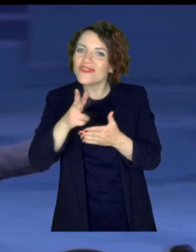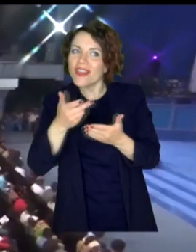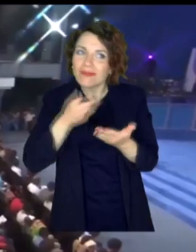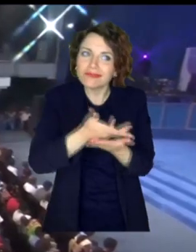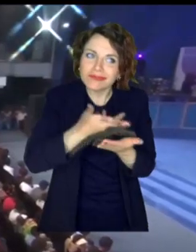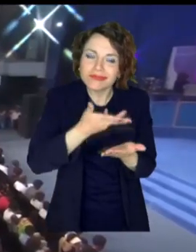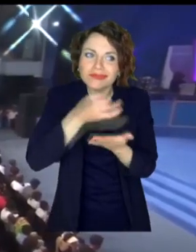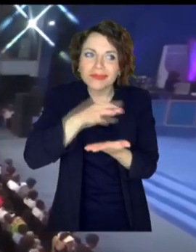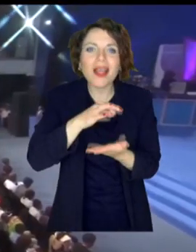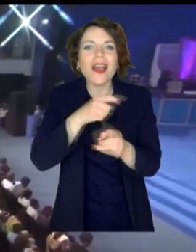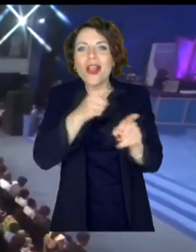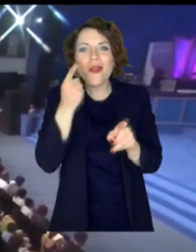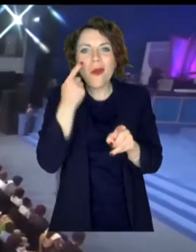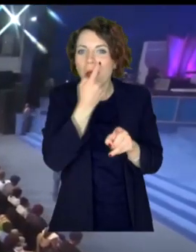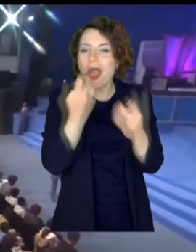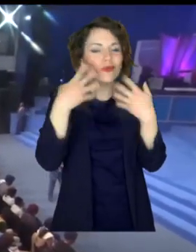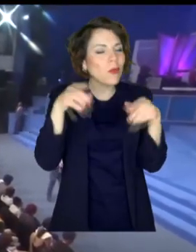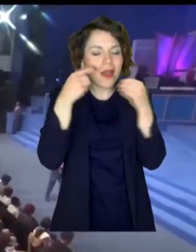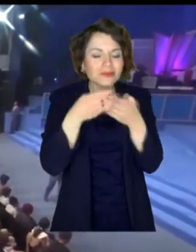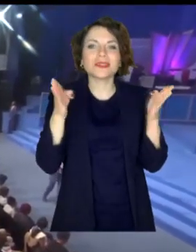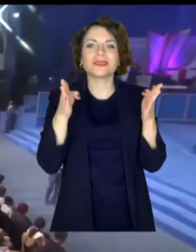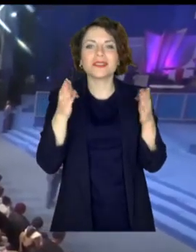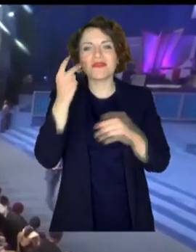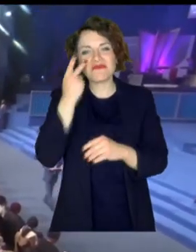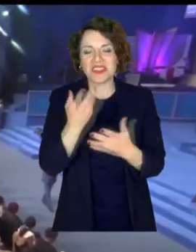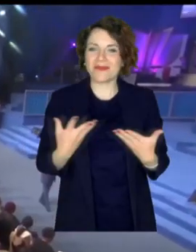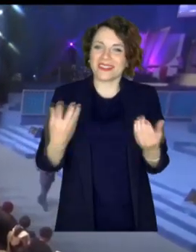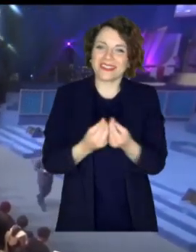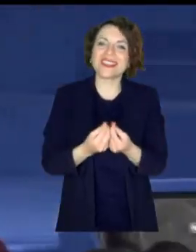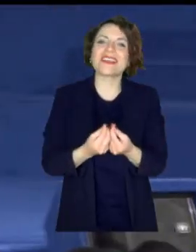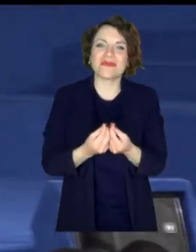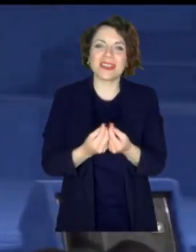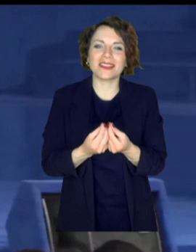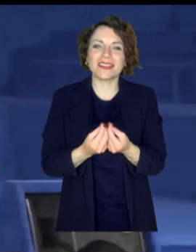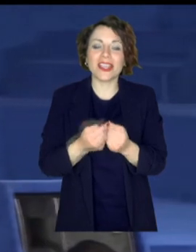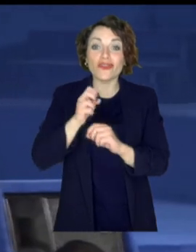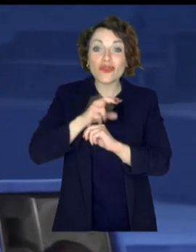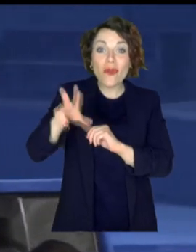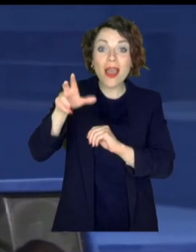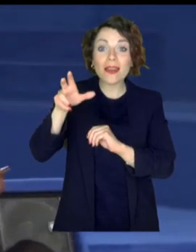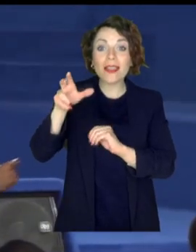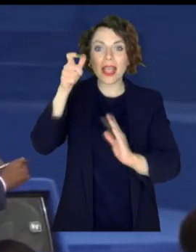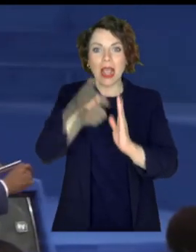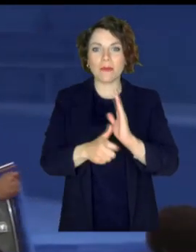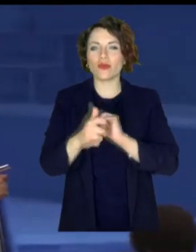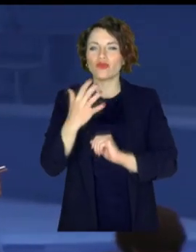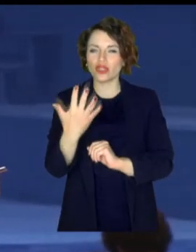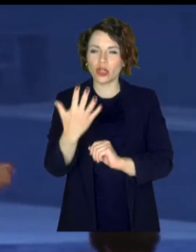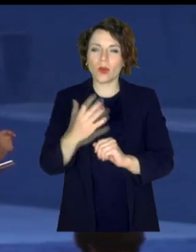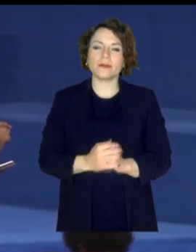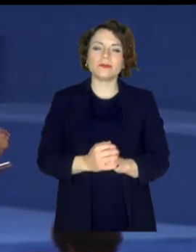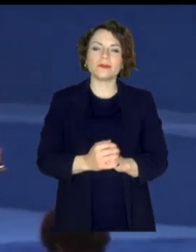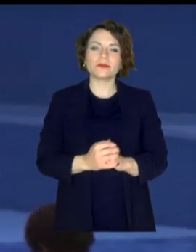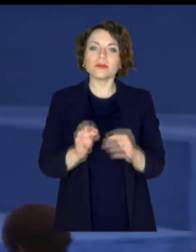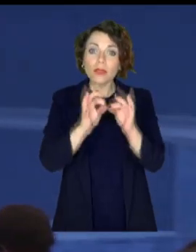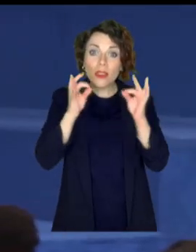si aprono. Ora andate alla prima epistola di San Giovanni, capitolo 5, e leggiamo